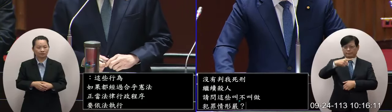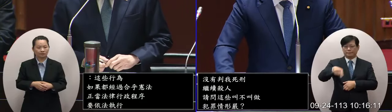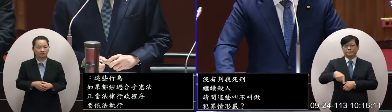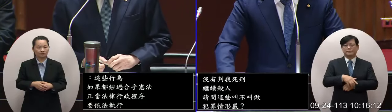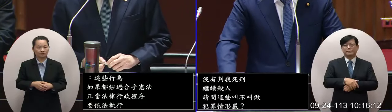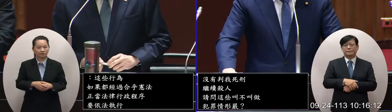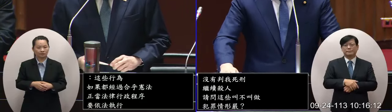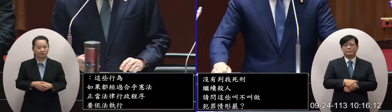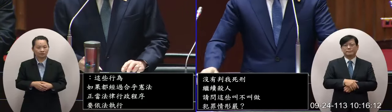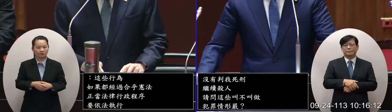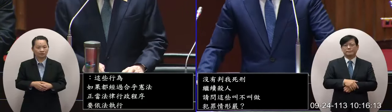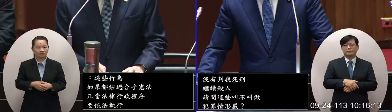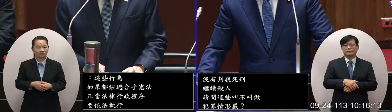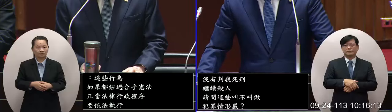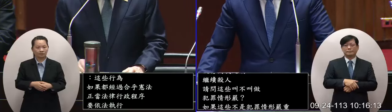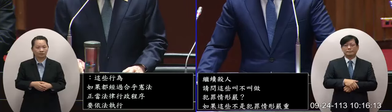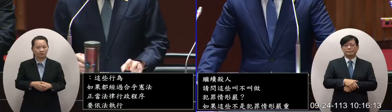61条人命，